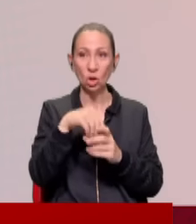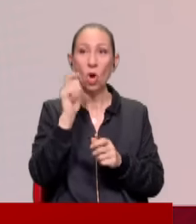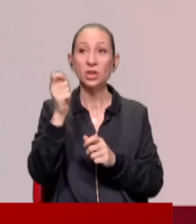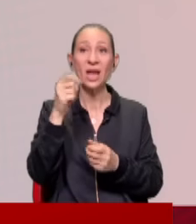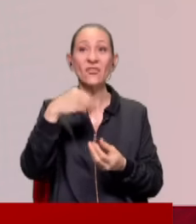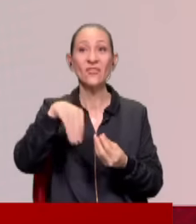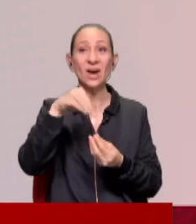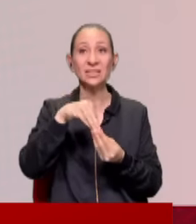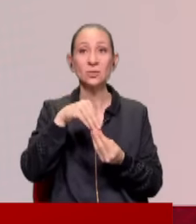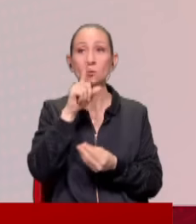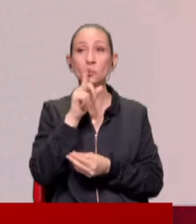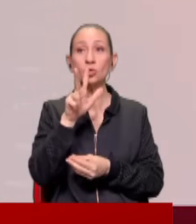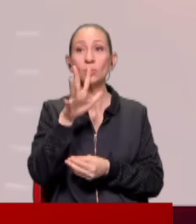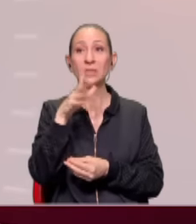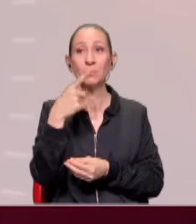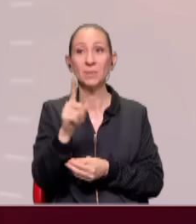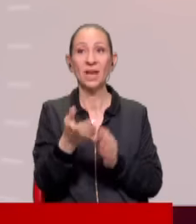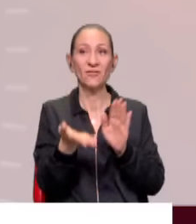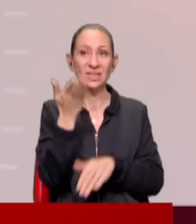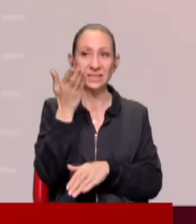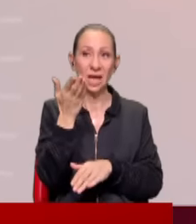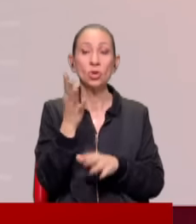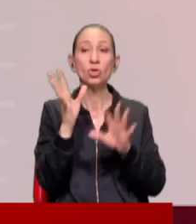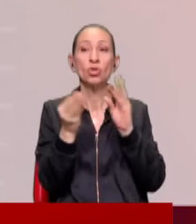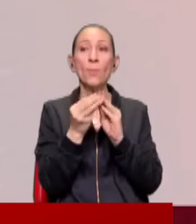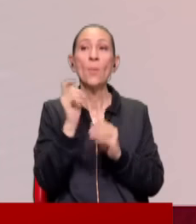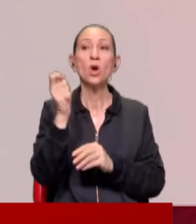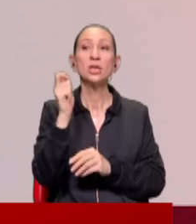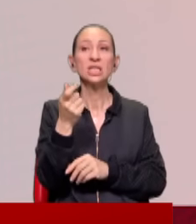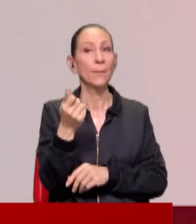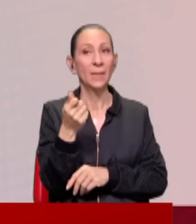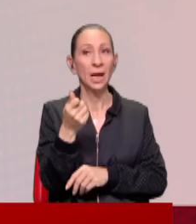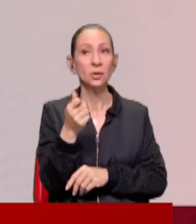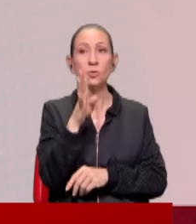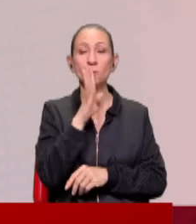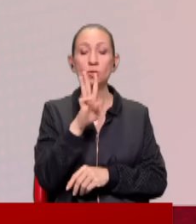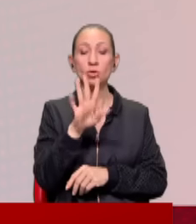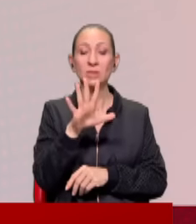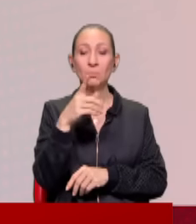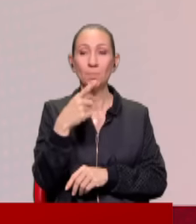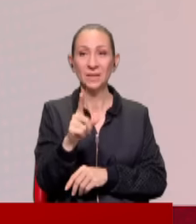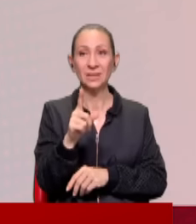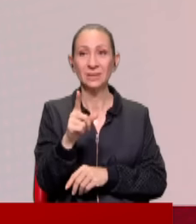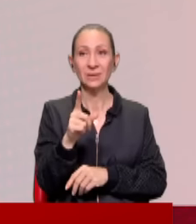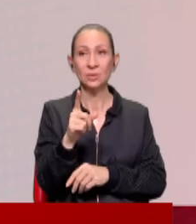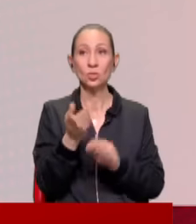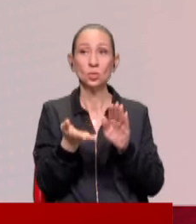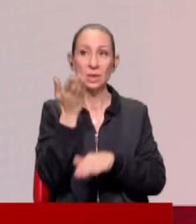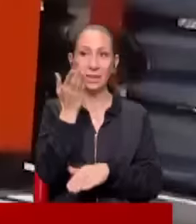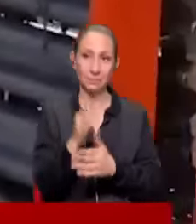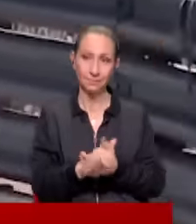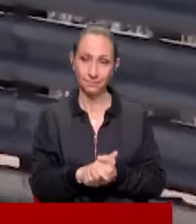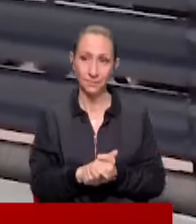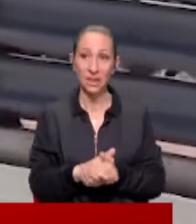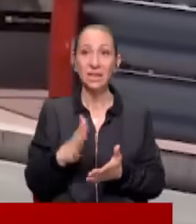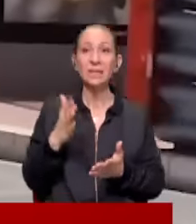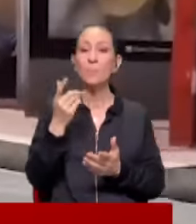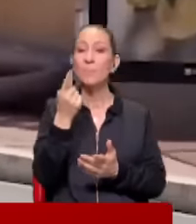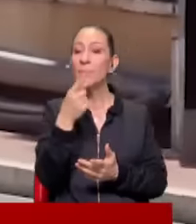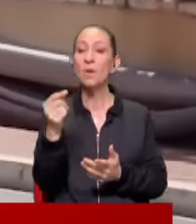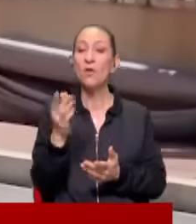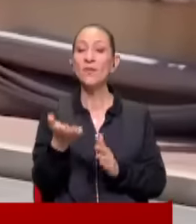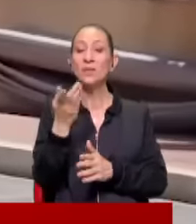ödenen faiz 135 bin lirayı geçiyor. Toplam ödenecek tutar 435 bin liranın üzerinde. Cebinde 1